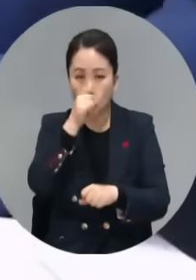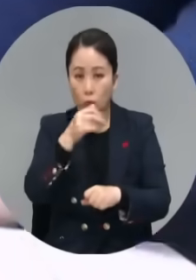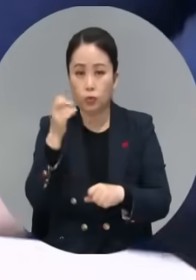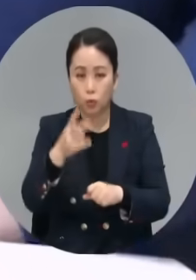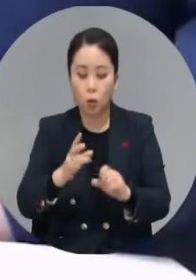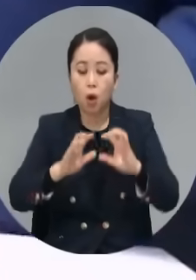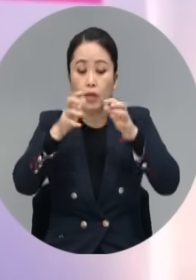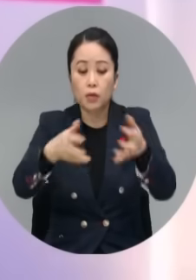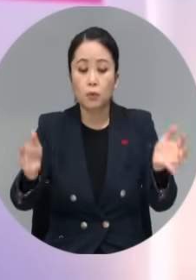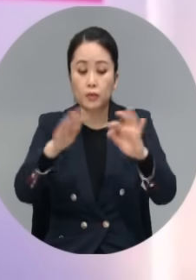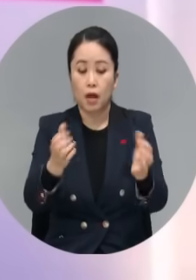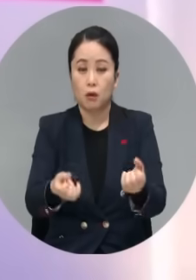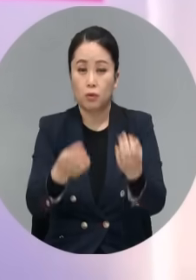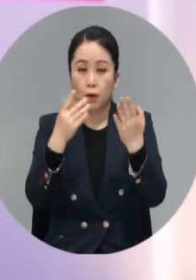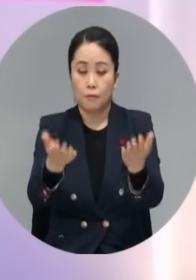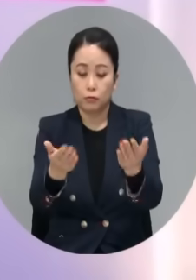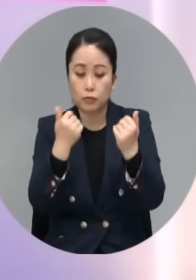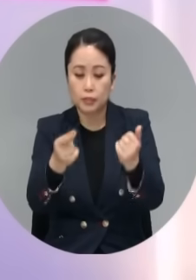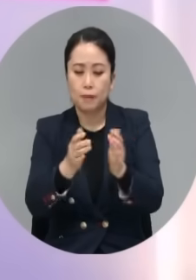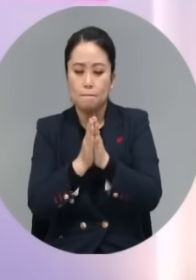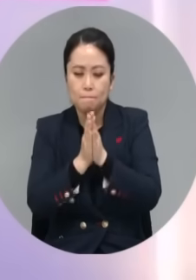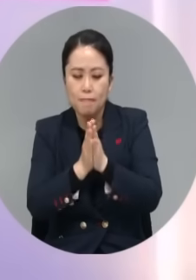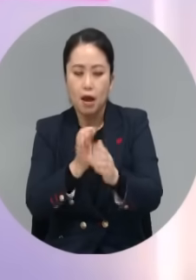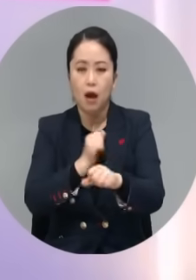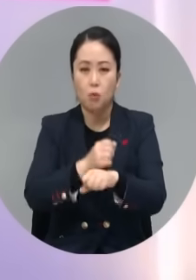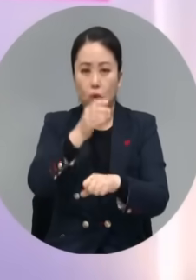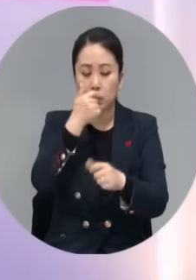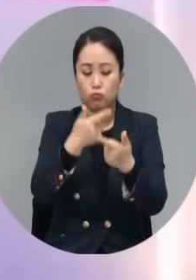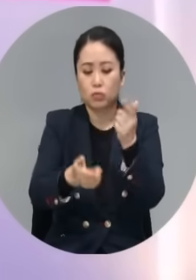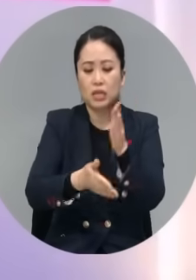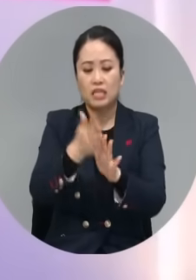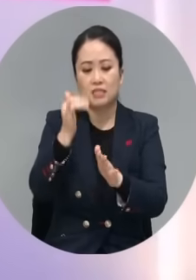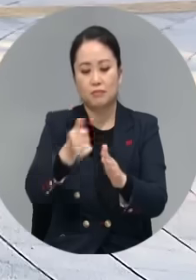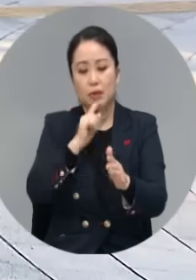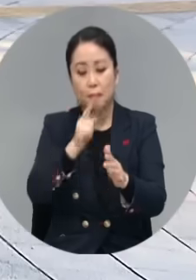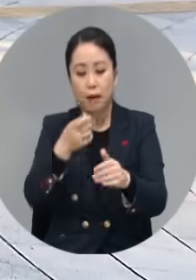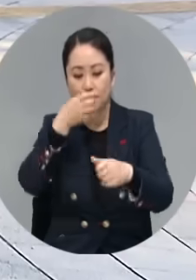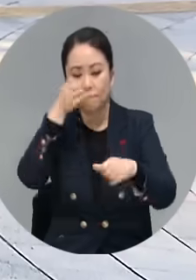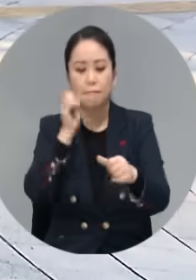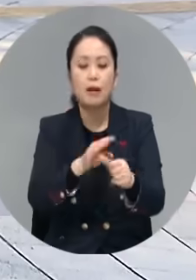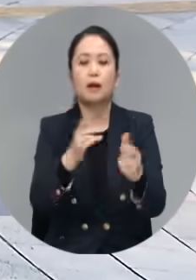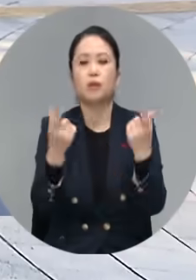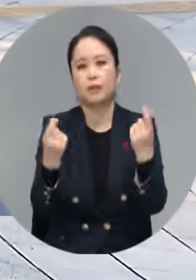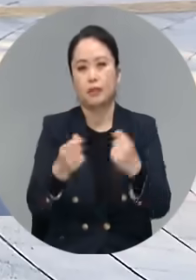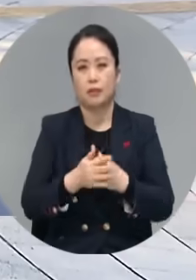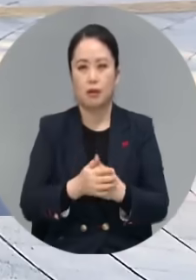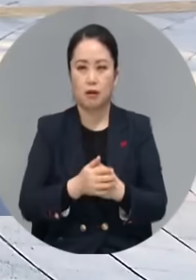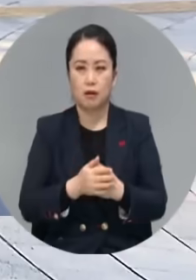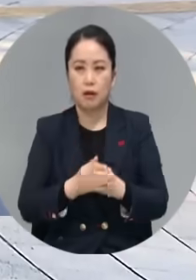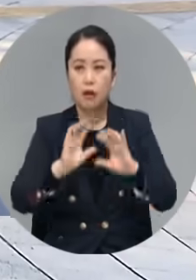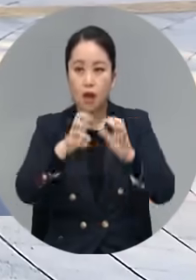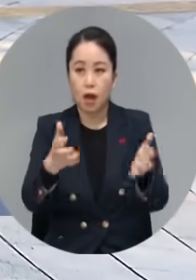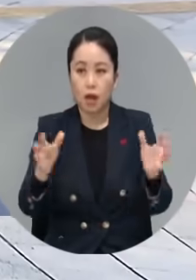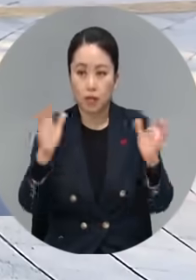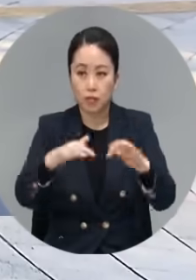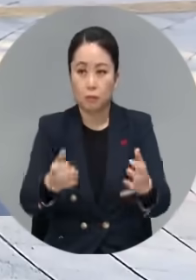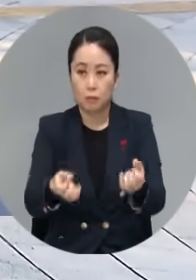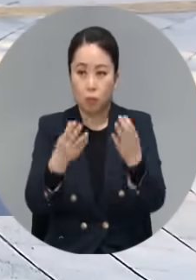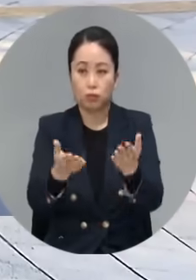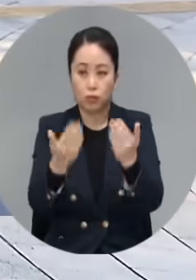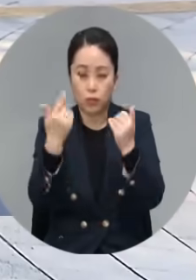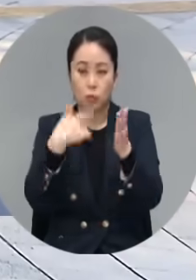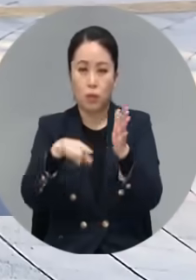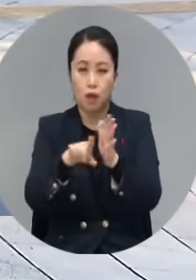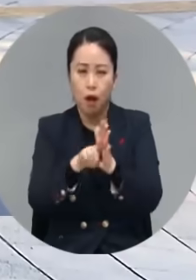열망에 찬물을 끼얹는 발언이라는 지적이 나옵니다. 엑스포를 유치하기 위한 아주 긴장된 시점이기도